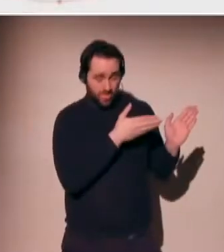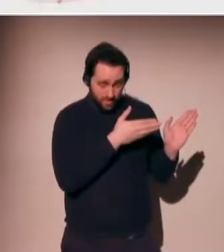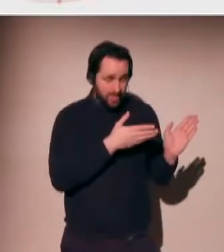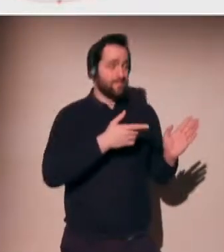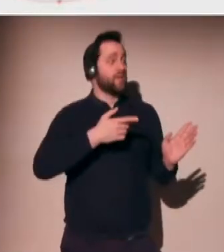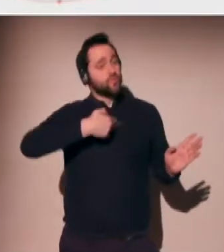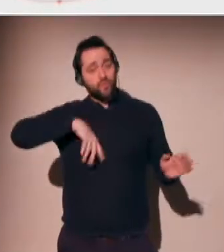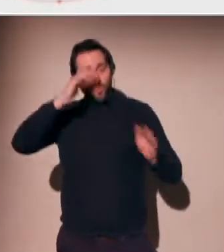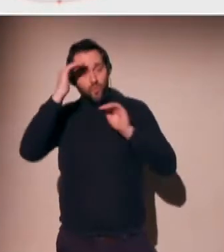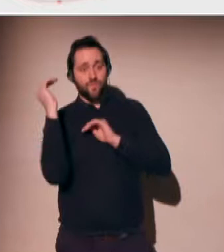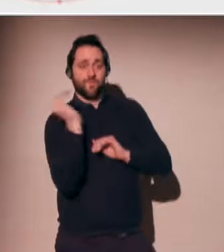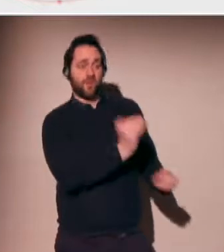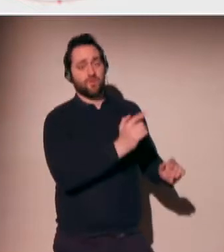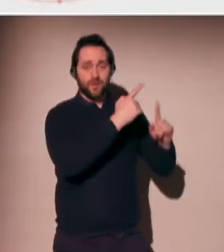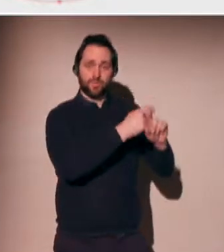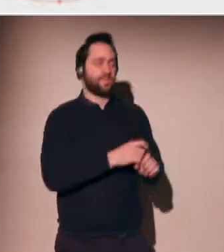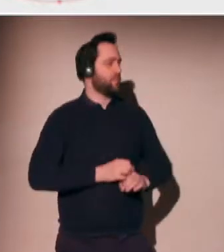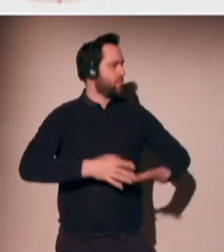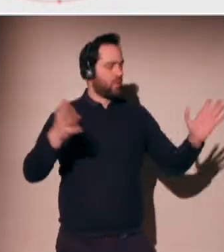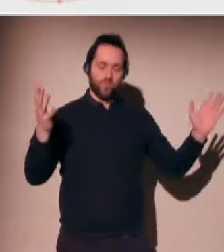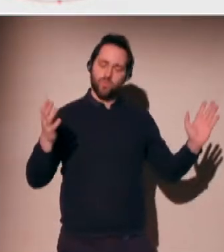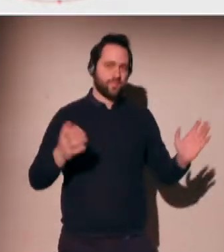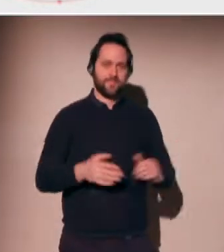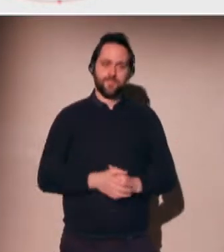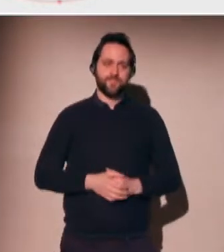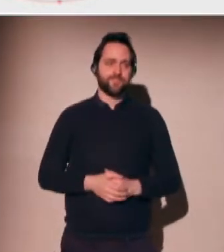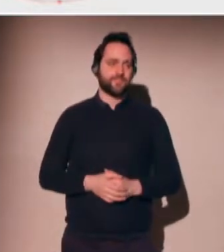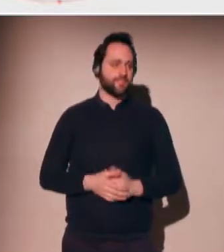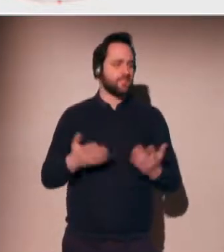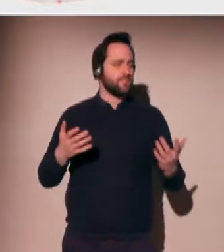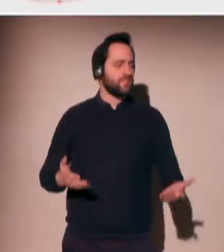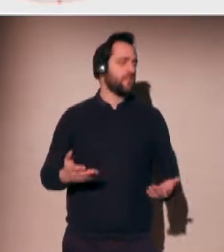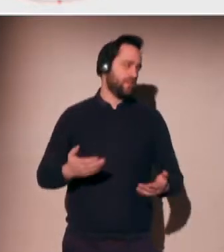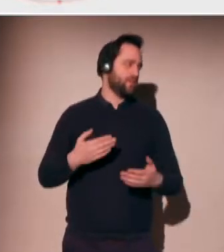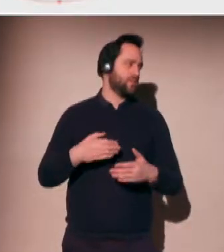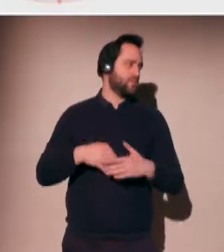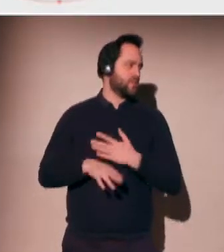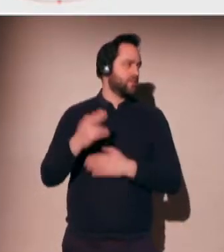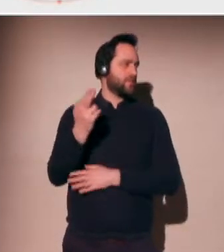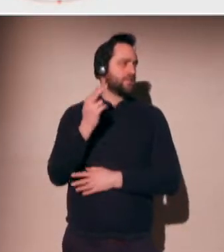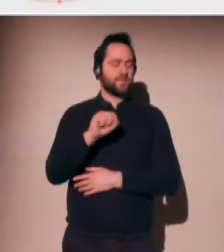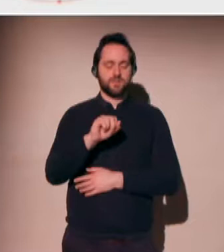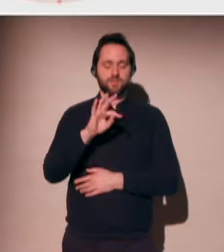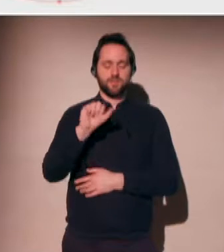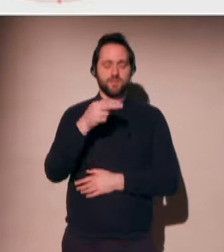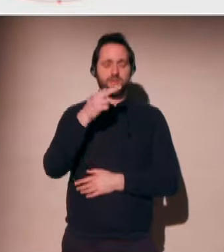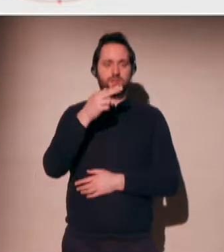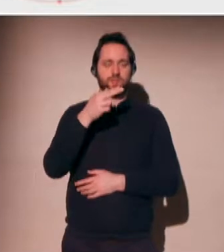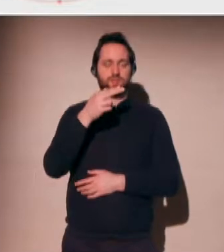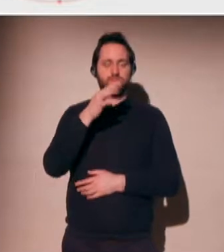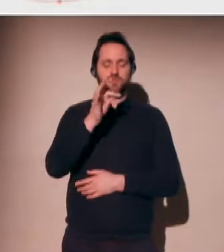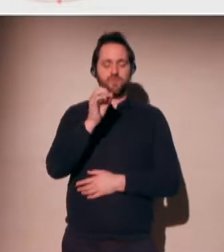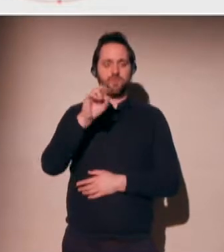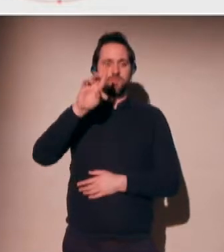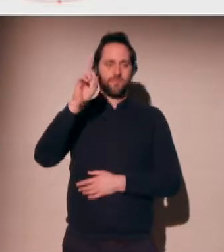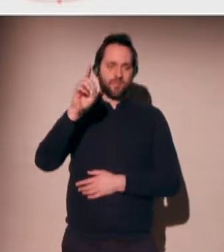Alors, à l'heure actuelle, il y a des sciences, ça c'est sorti de Stanford, Kuczynski, qui a construit un algorithme et il dit